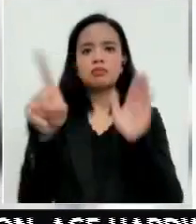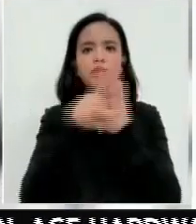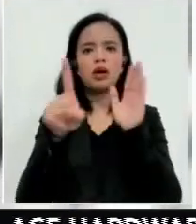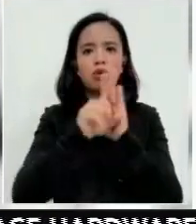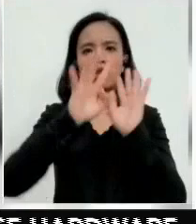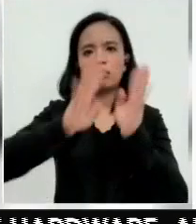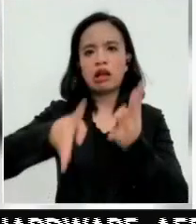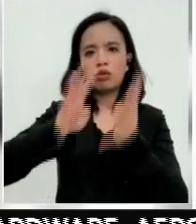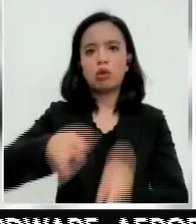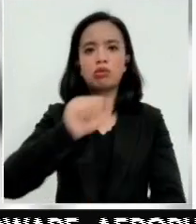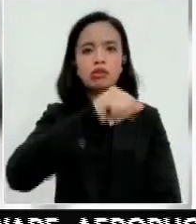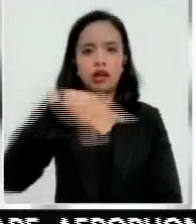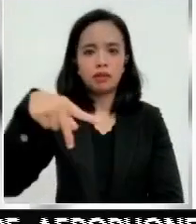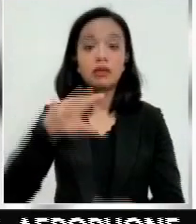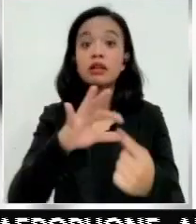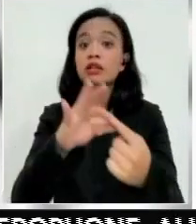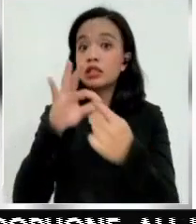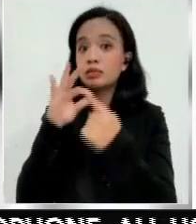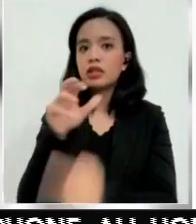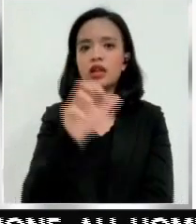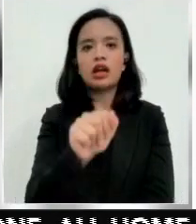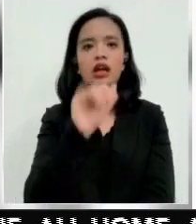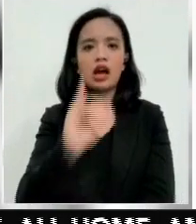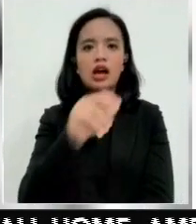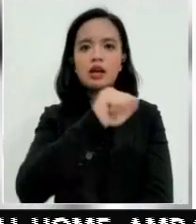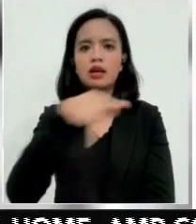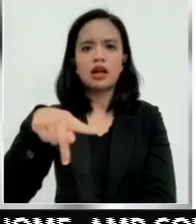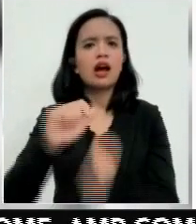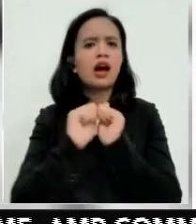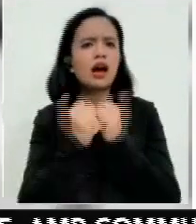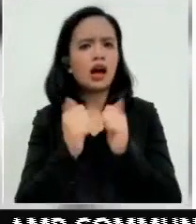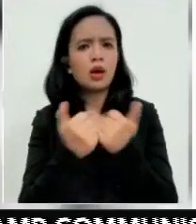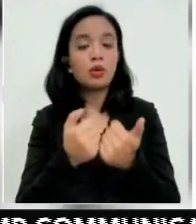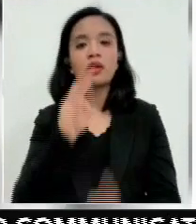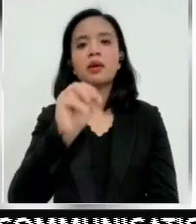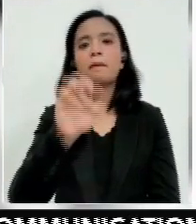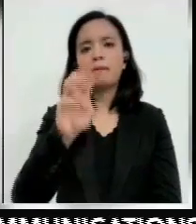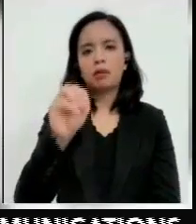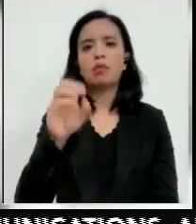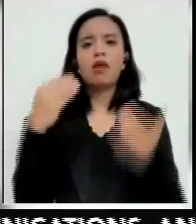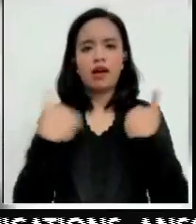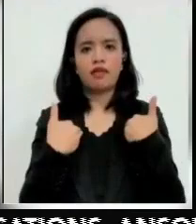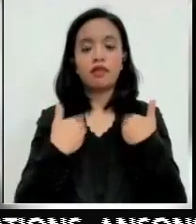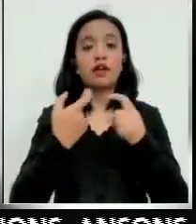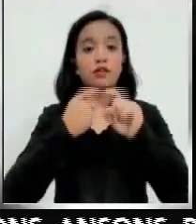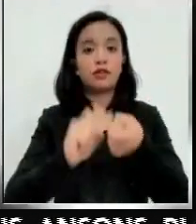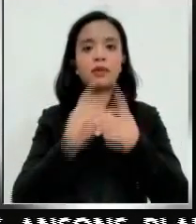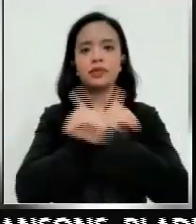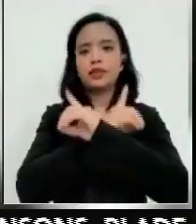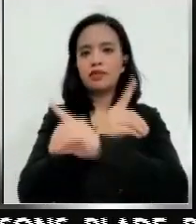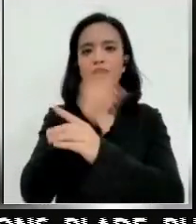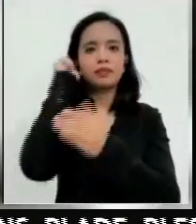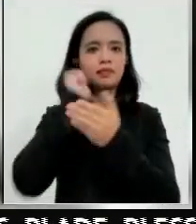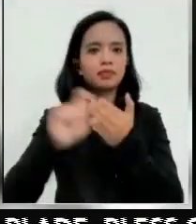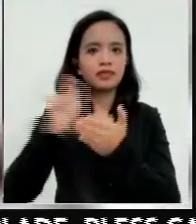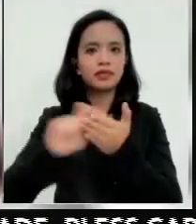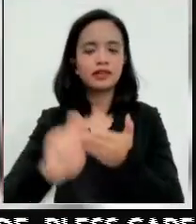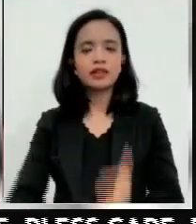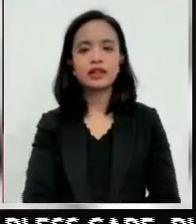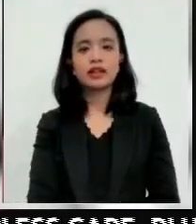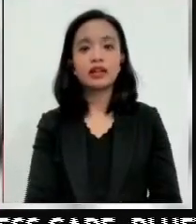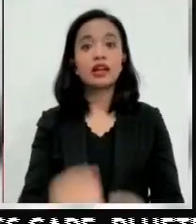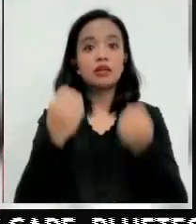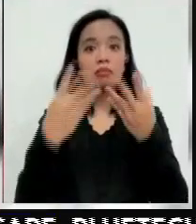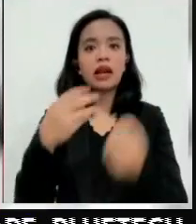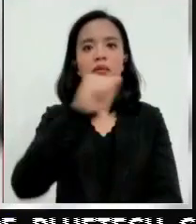lalo na mga ai app sa pamamagitan ng isang memo mula sa defense secretary maraming app daw kasi ang kargado ng